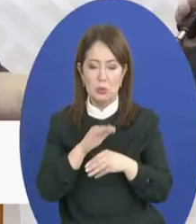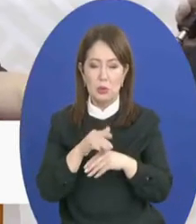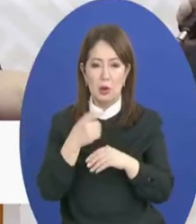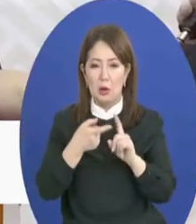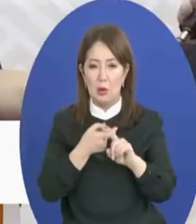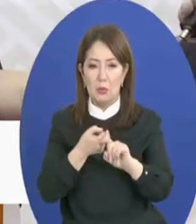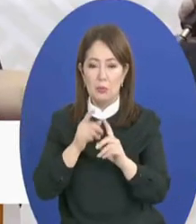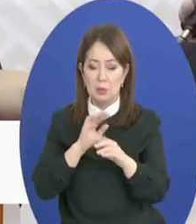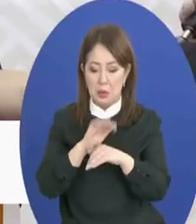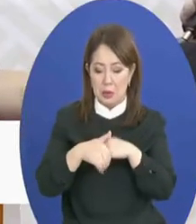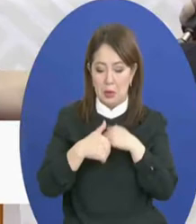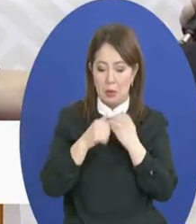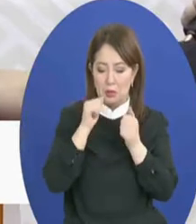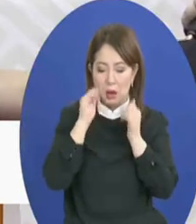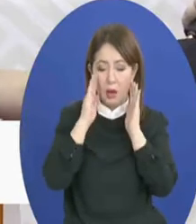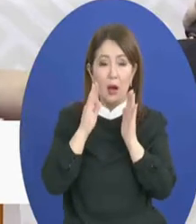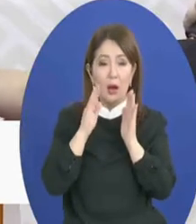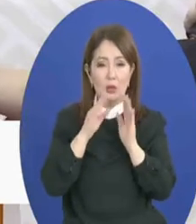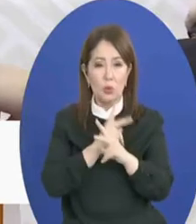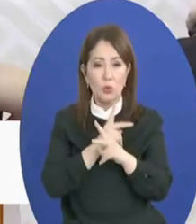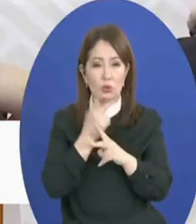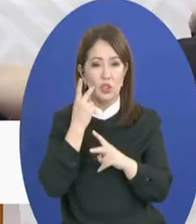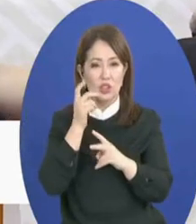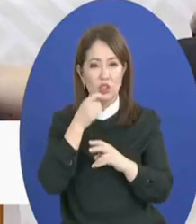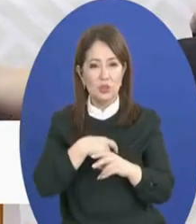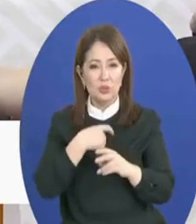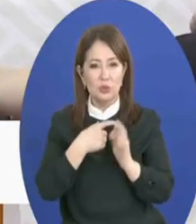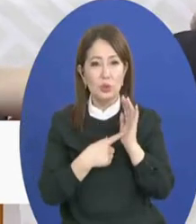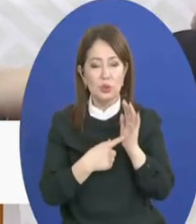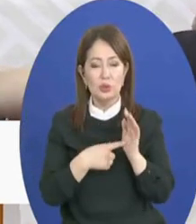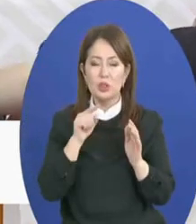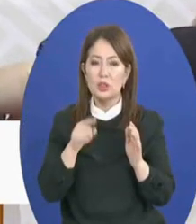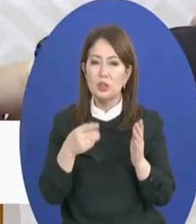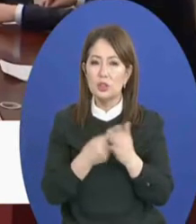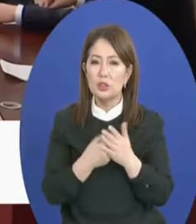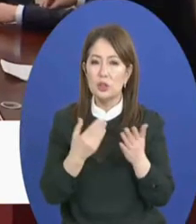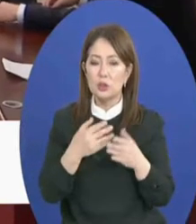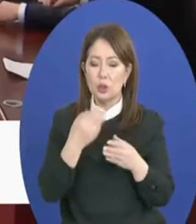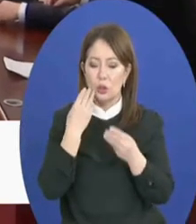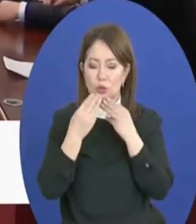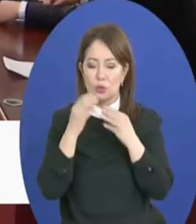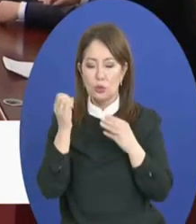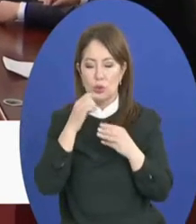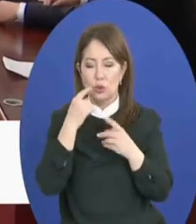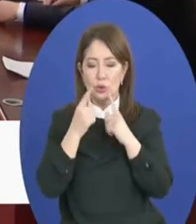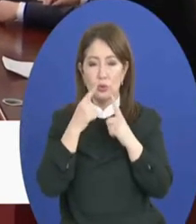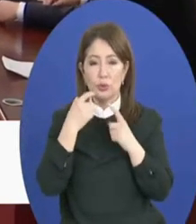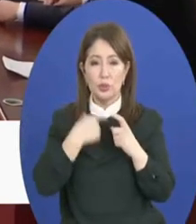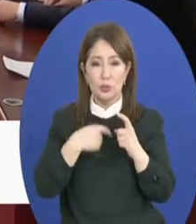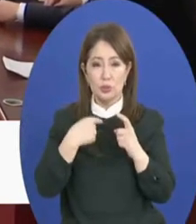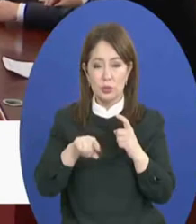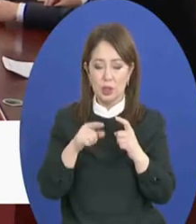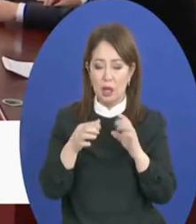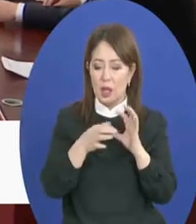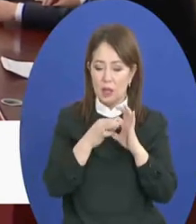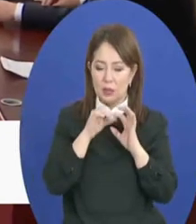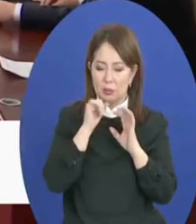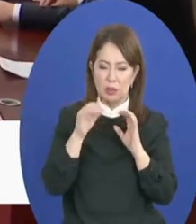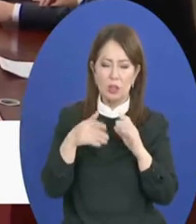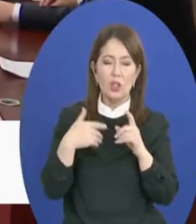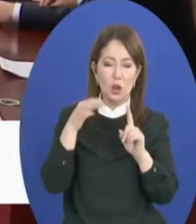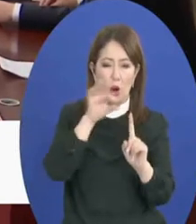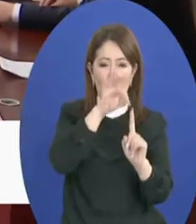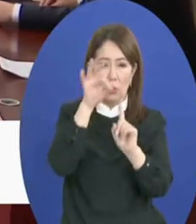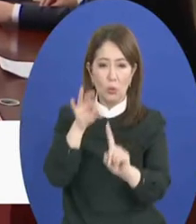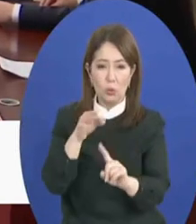анхаарсан гэсэн тайлбарыг хууль зүйн байнгын хорооны гишүүд өгч байна. За тухайлбал шүүхийн эргэхийн зөвлөлийн гишүүдийг хараатусаар томлох хууль